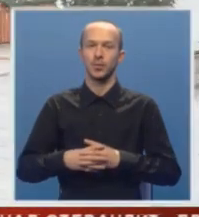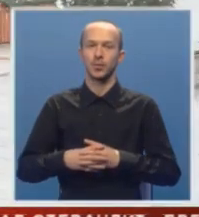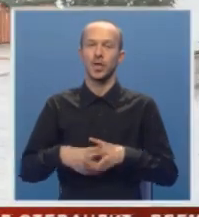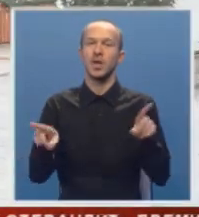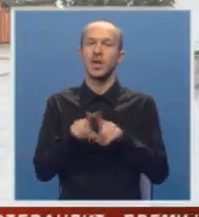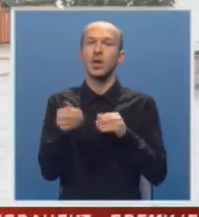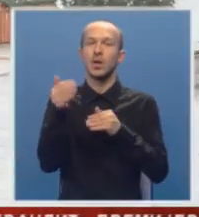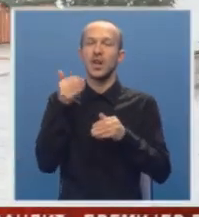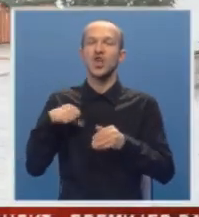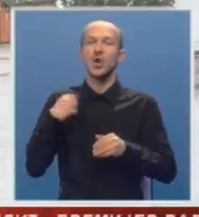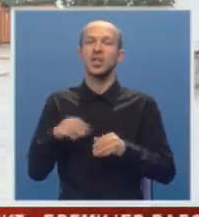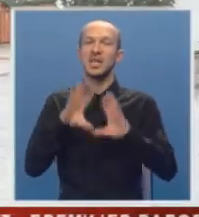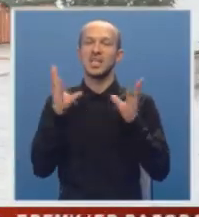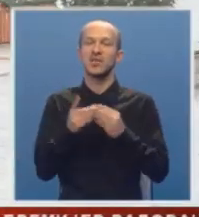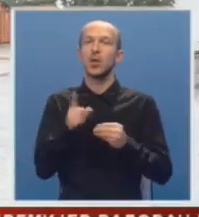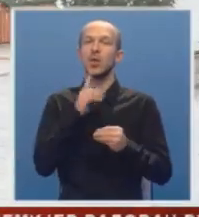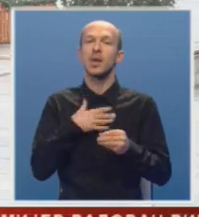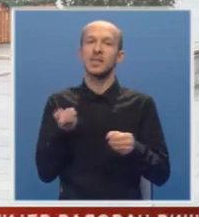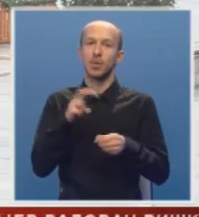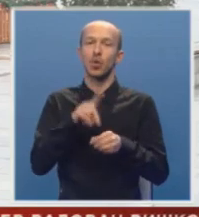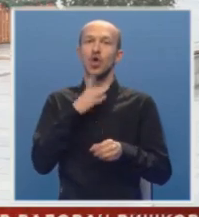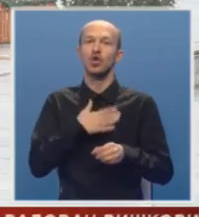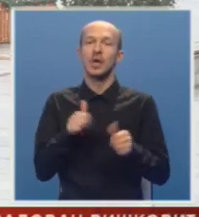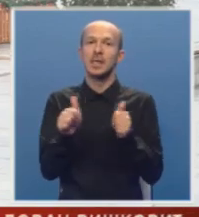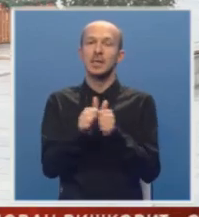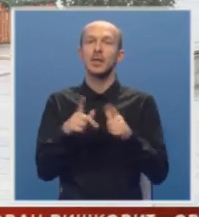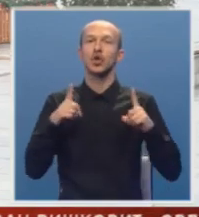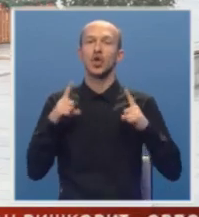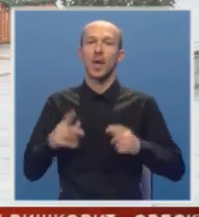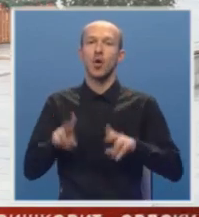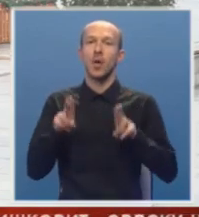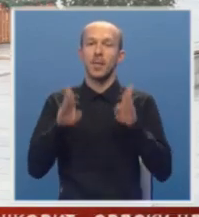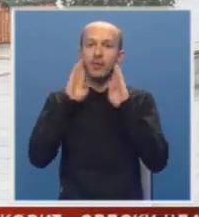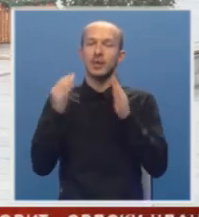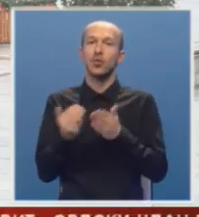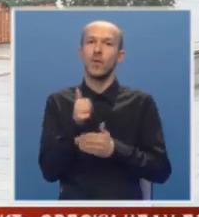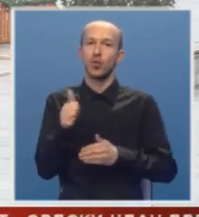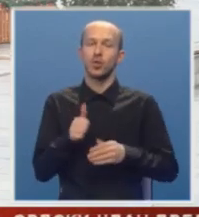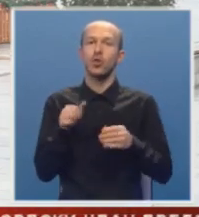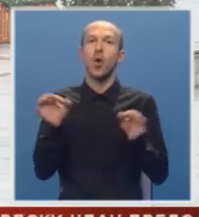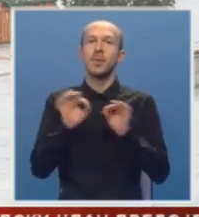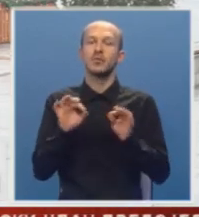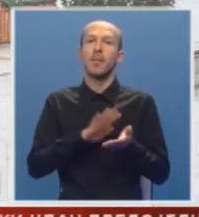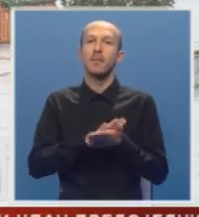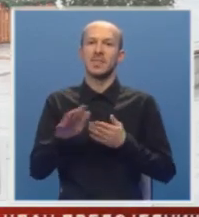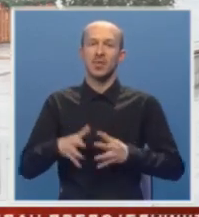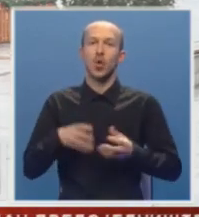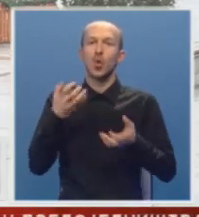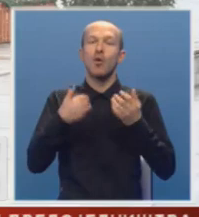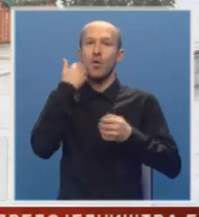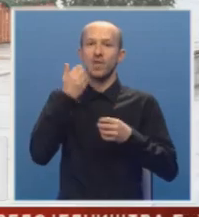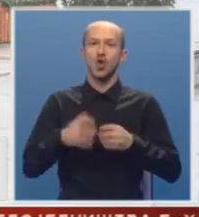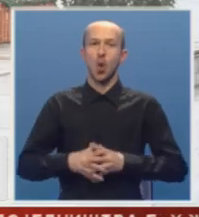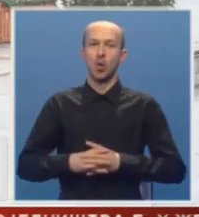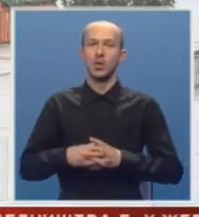Kao i svih ranijih godina, za sve one koji nam se pridruže, koji žele s nama zajedno da dočekamo pravoslavnu novu godinu, obezbeđeno je besplatno kuvano vino